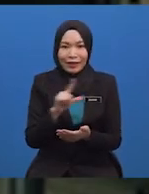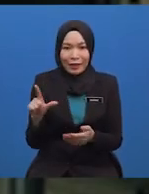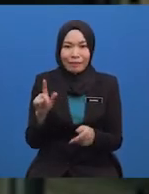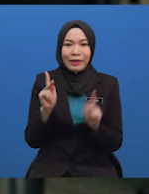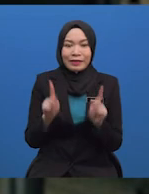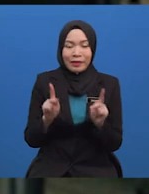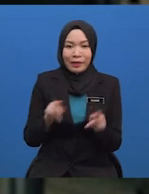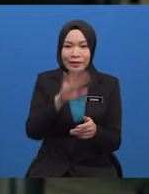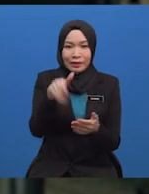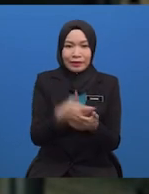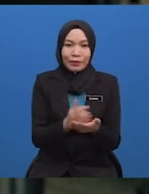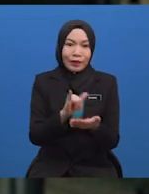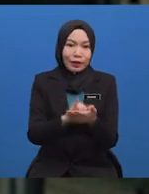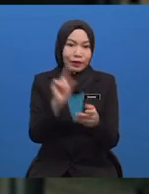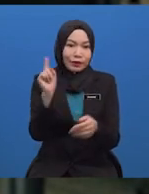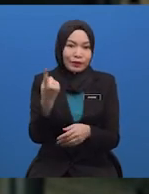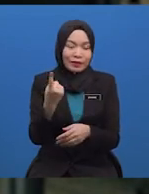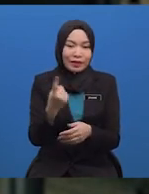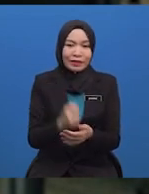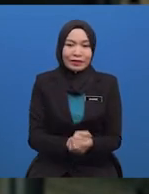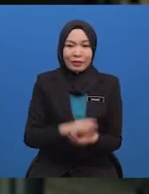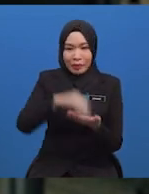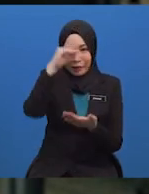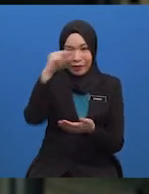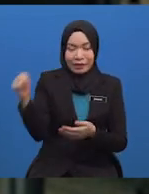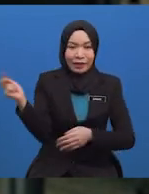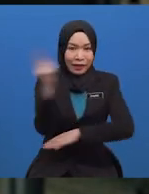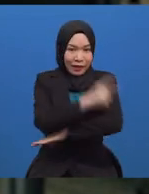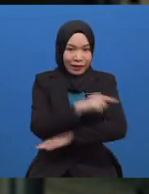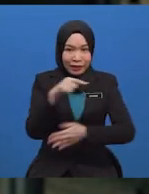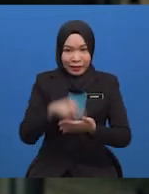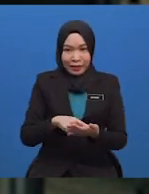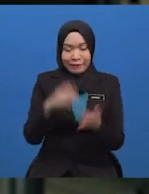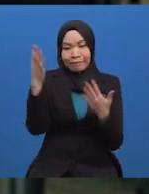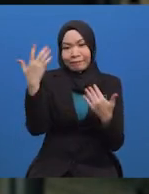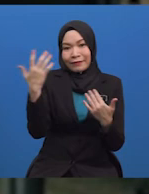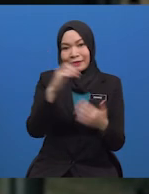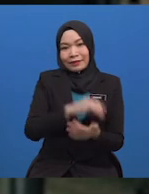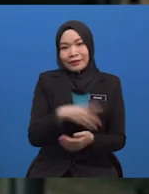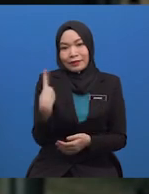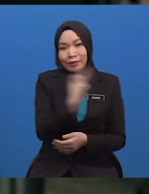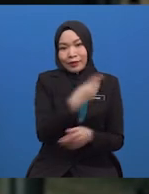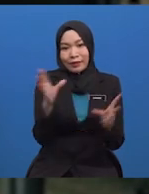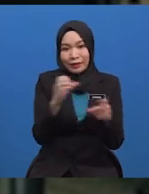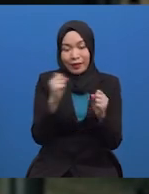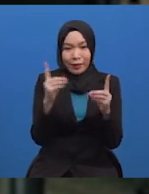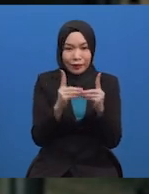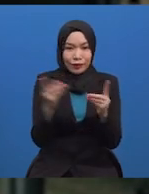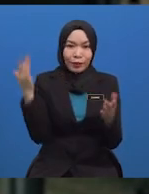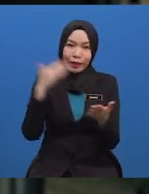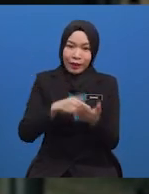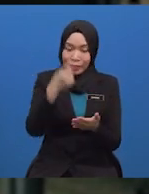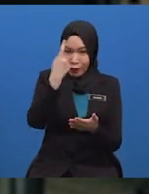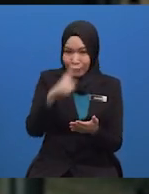sekalian, sekian sahaja sesi pembelajaran kita pada hari ini. Semoga kita dapat berjumpa lagi